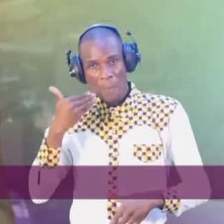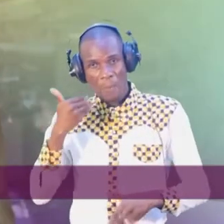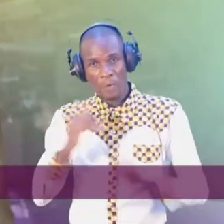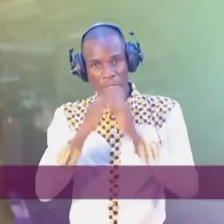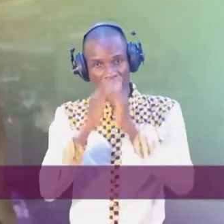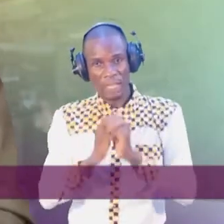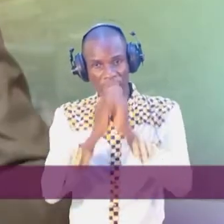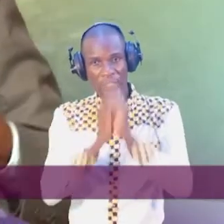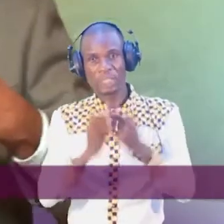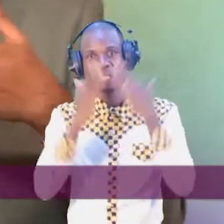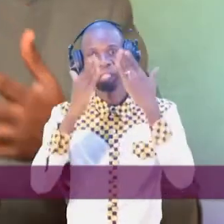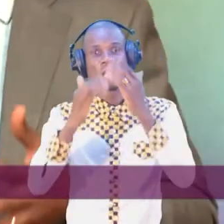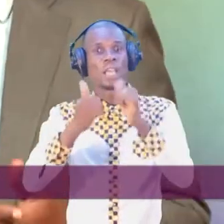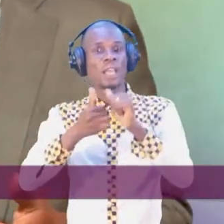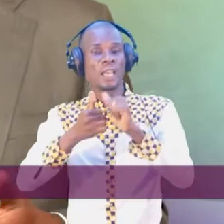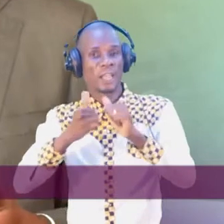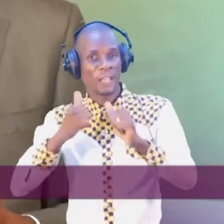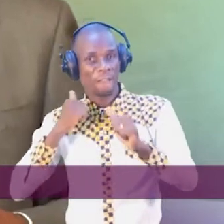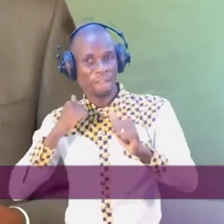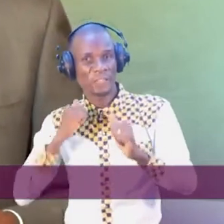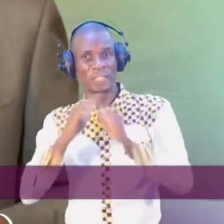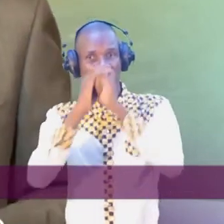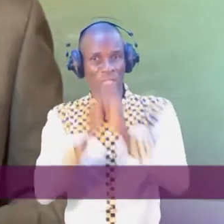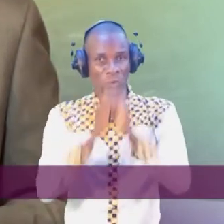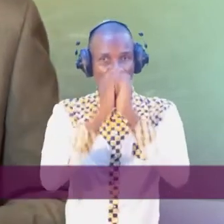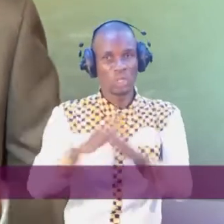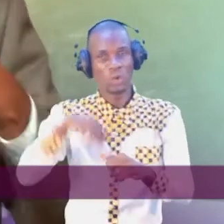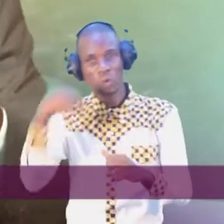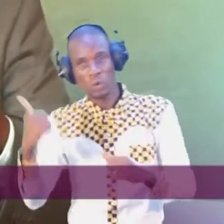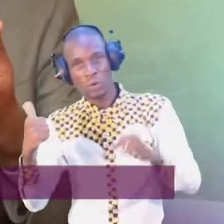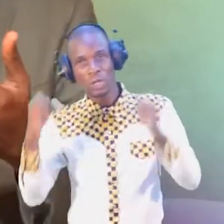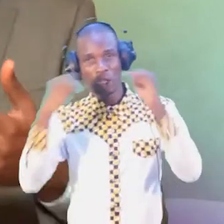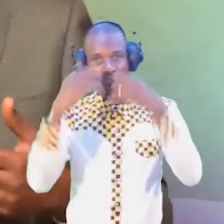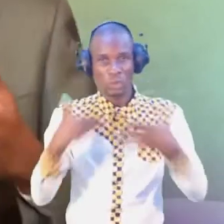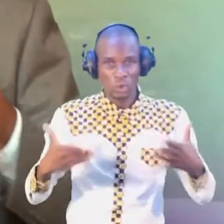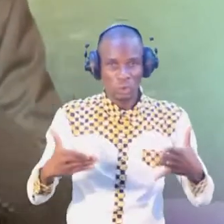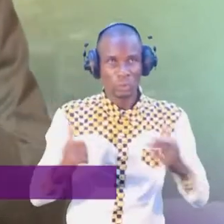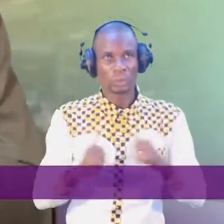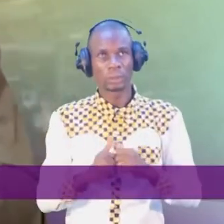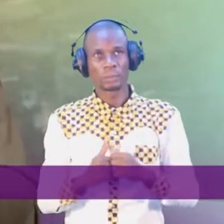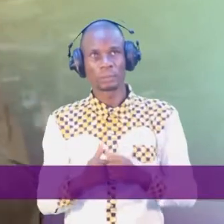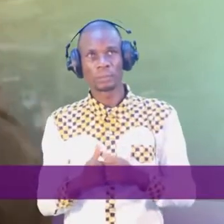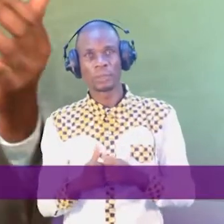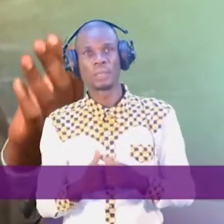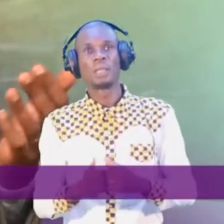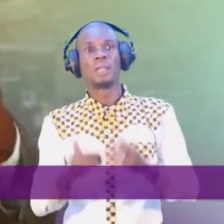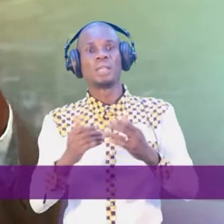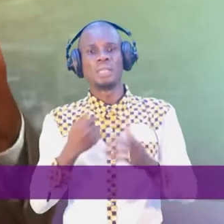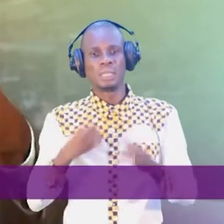Mobeko oyo ezali kopesa biso likanisi ya lolenge ya malamu ya kogumbamela Nzambe.